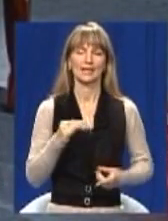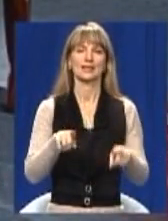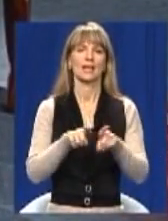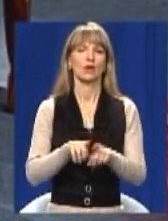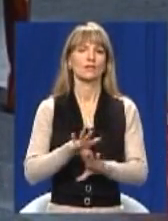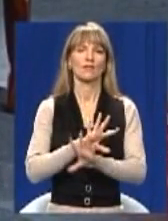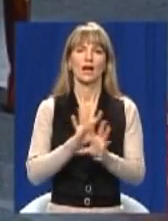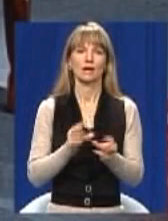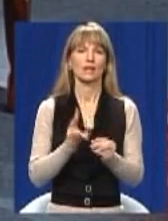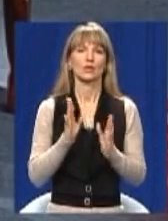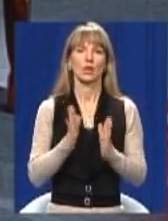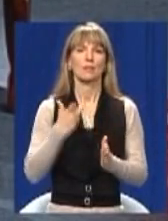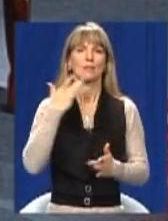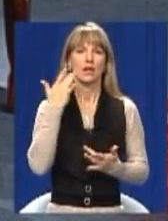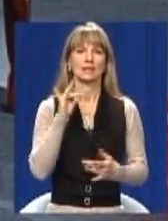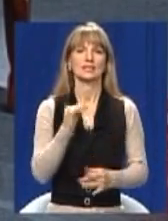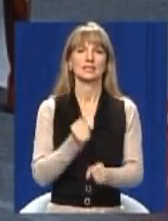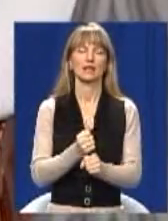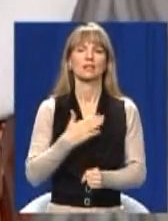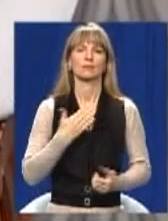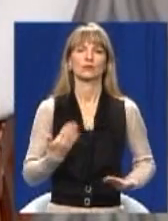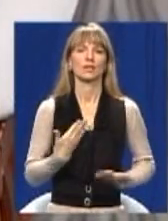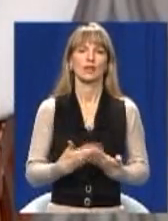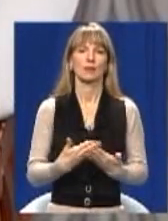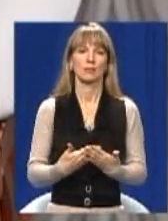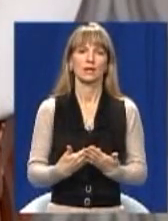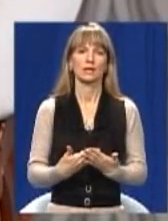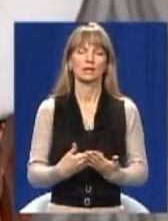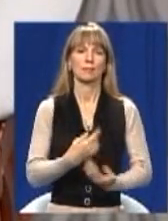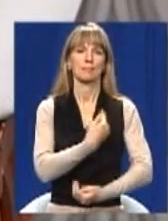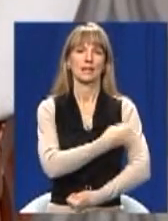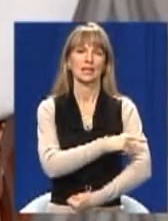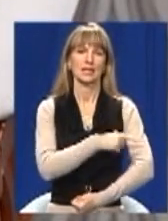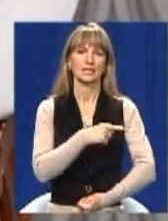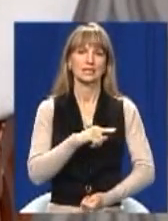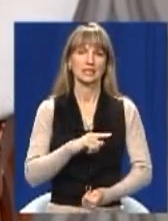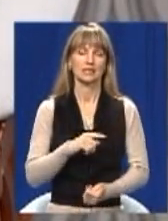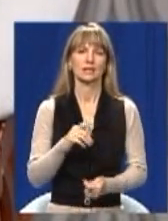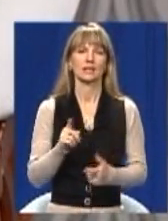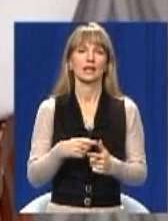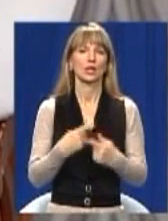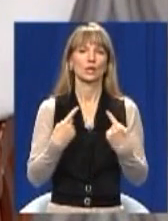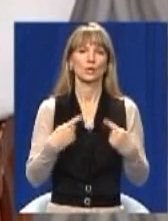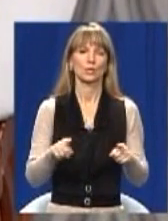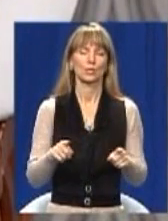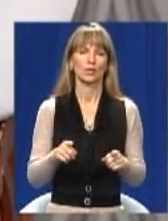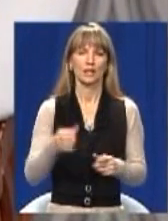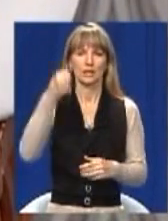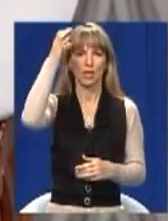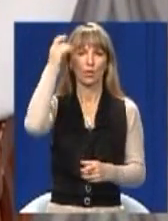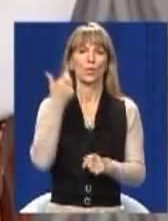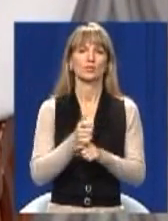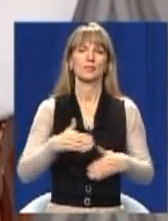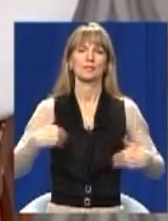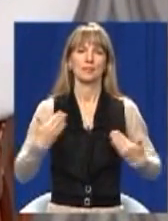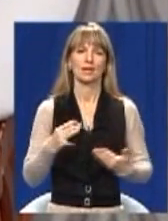і взагалі не тільки полегшує, а й створює нам життя, наприклад, там ті самі медицина або якісь ще певні там прогреси в науці, вони дуже є